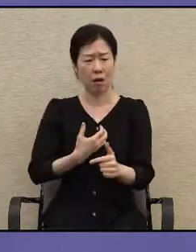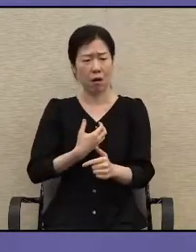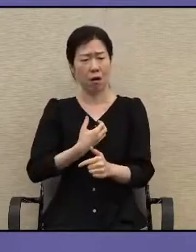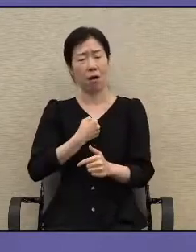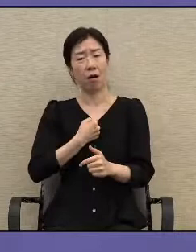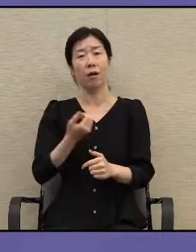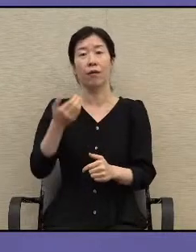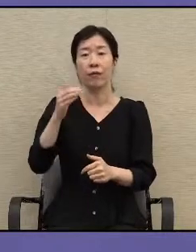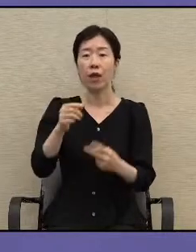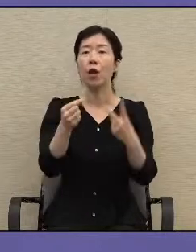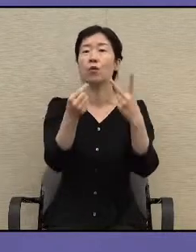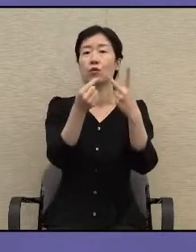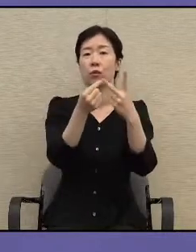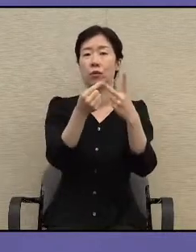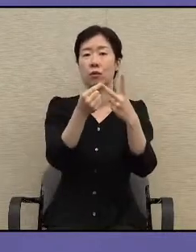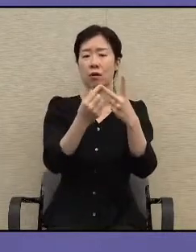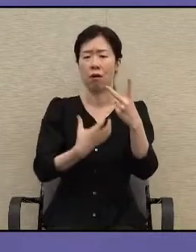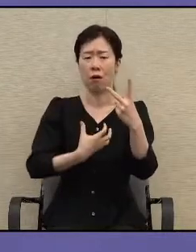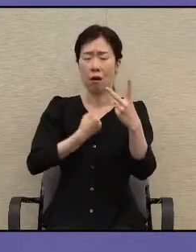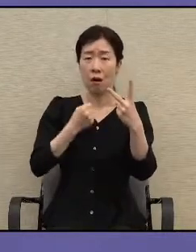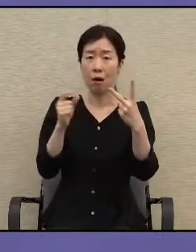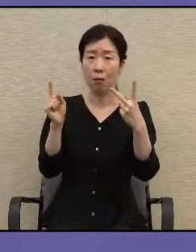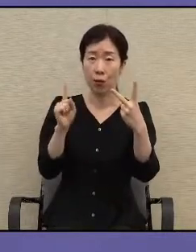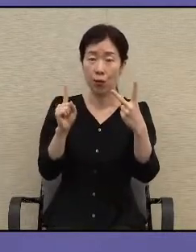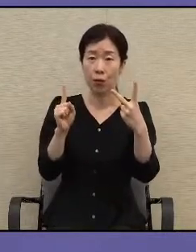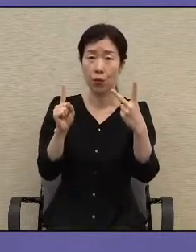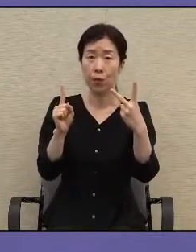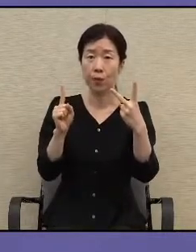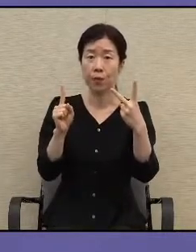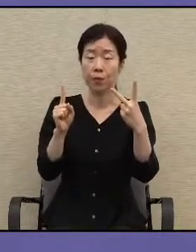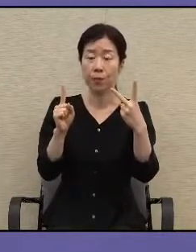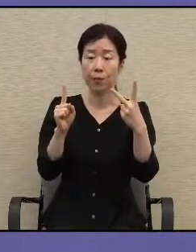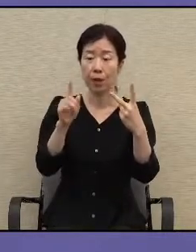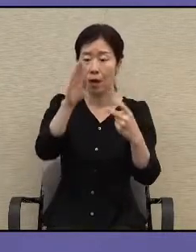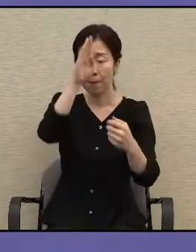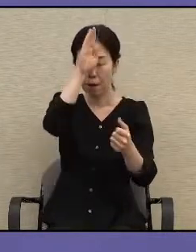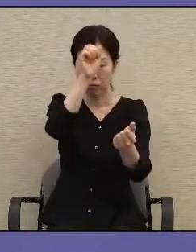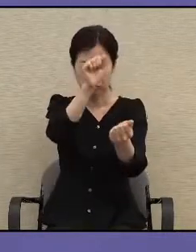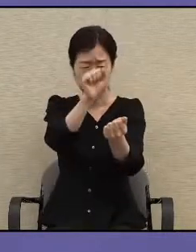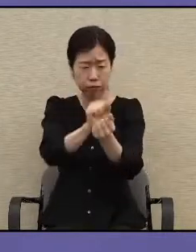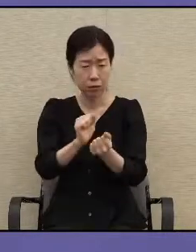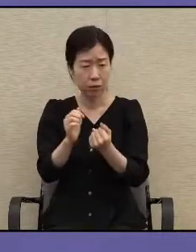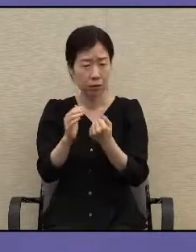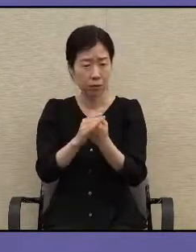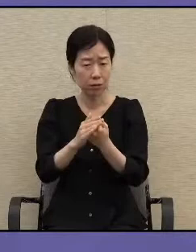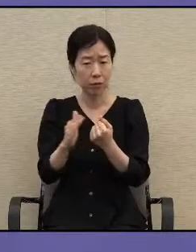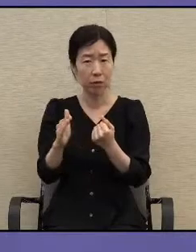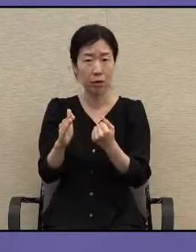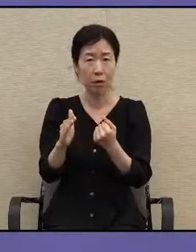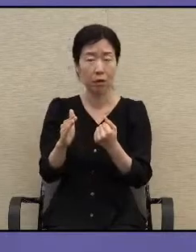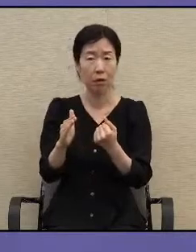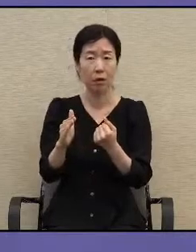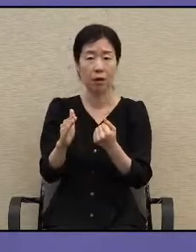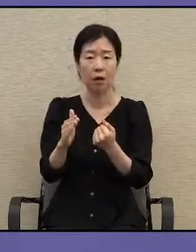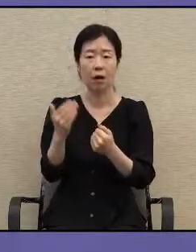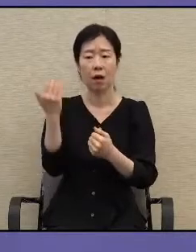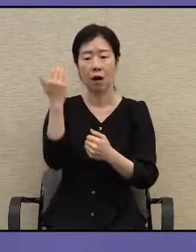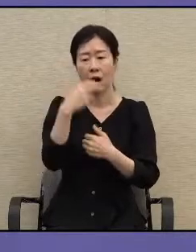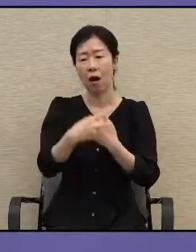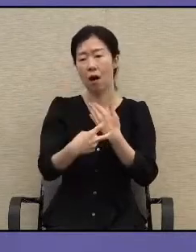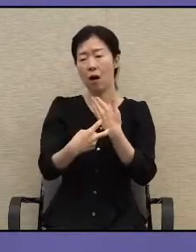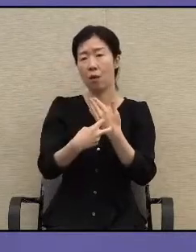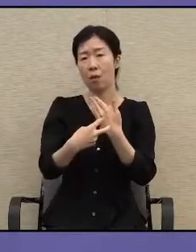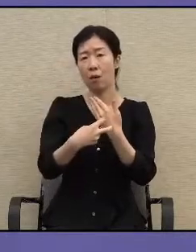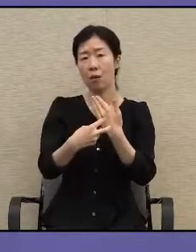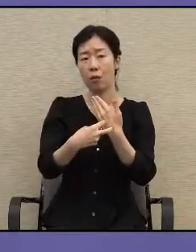충격이었다면 두 번째 충격은 이러한 어떤 감염병으로 인해서 그 즉각적인 위기 의료 개입이 필요한